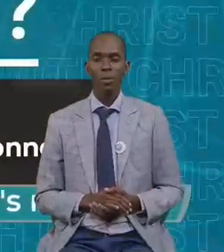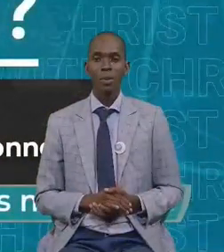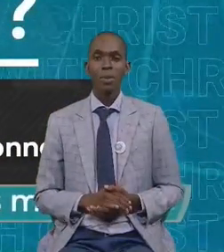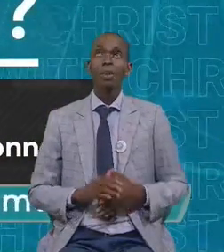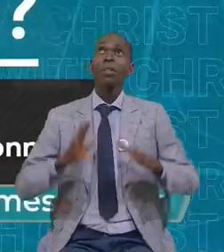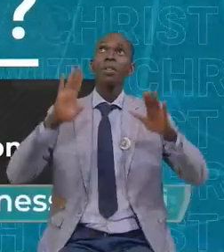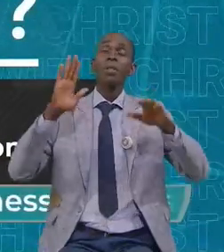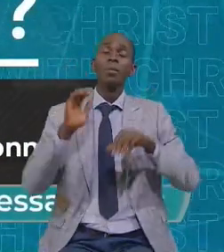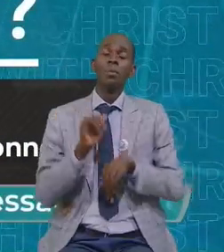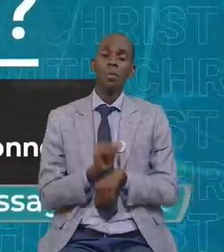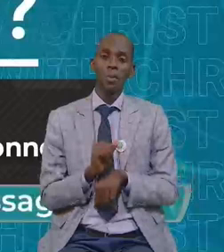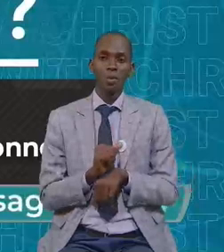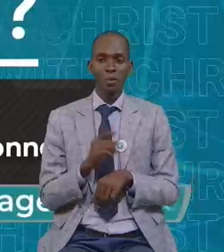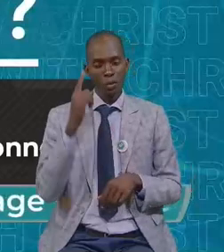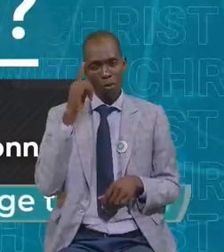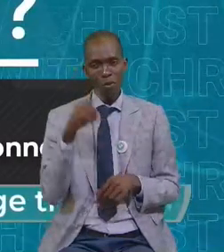Amen.